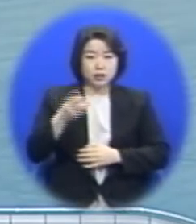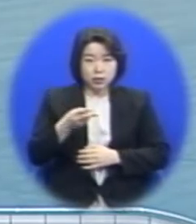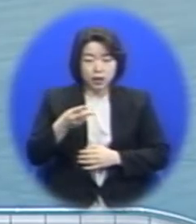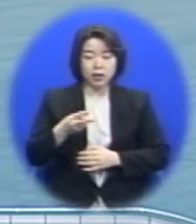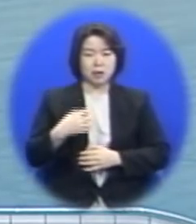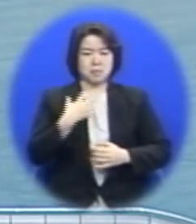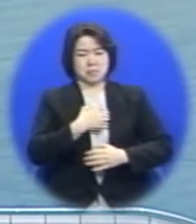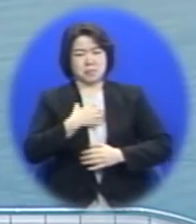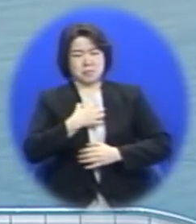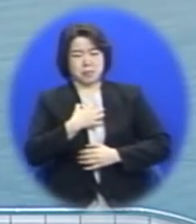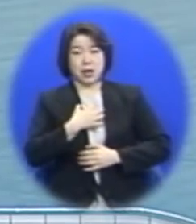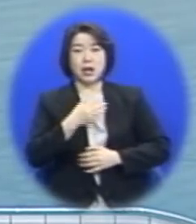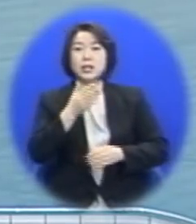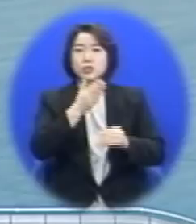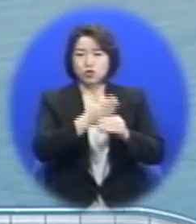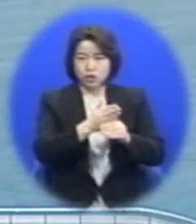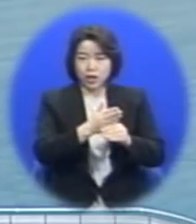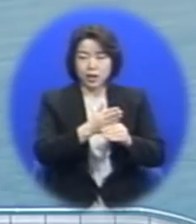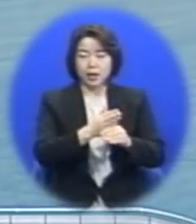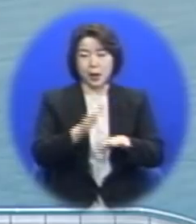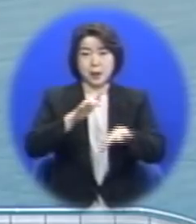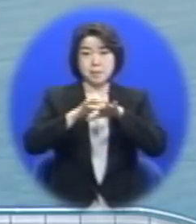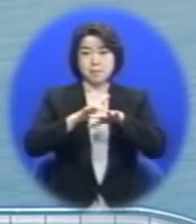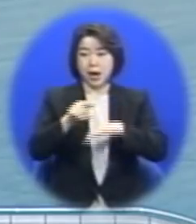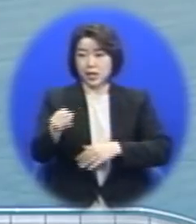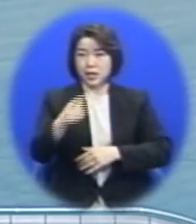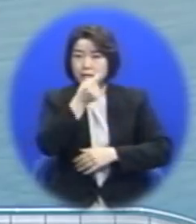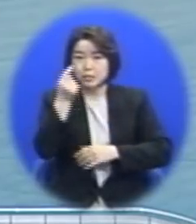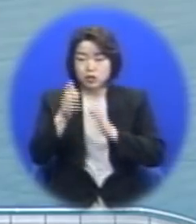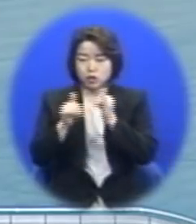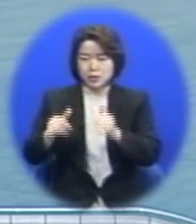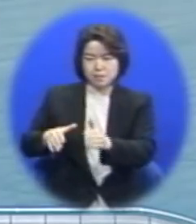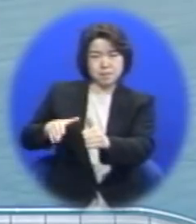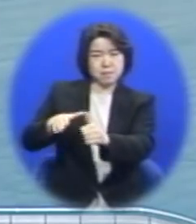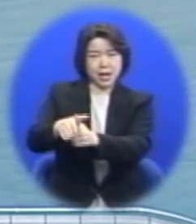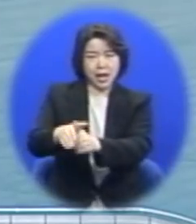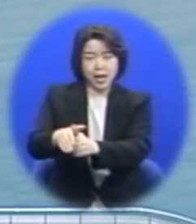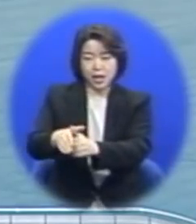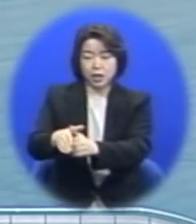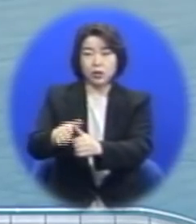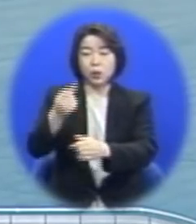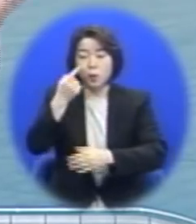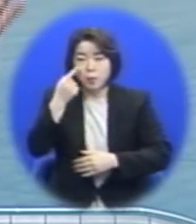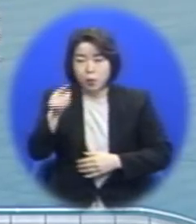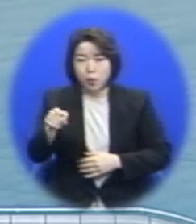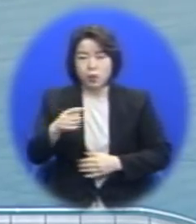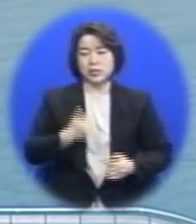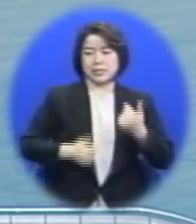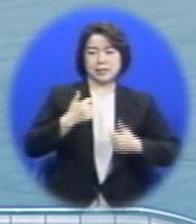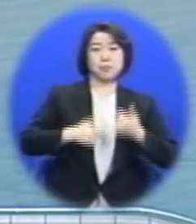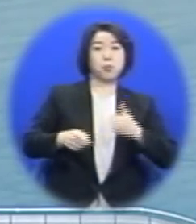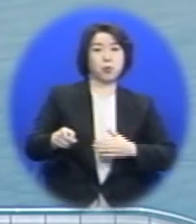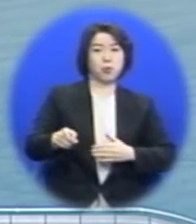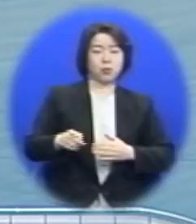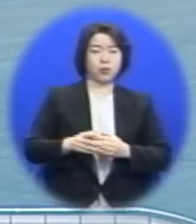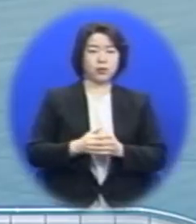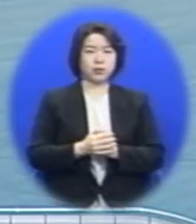그들이 고통스러워하다가 마귀가 증인을 비참하게 죽이는 걸 보고 그렇게 기뻐한 거죠.